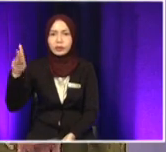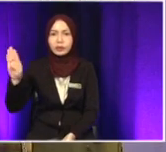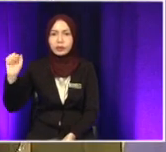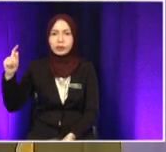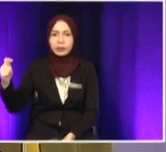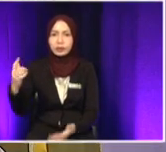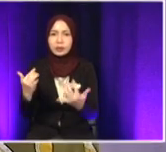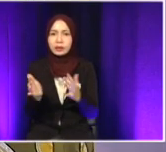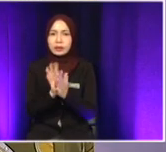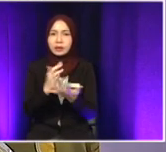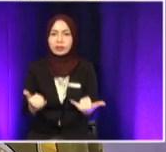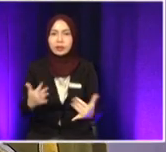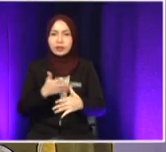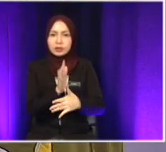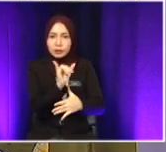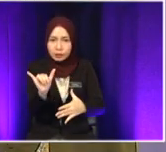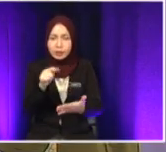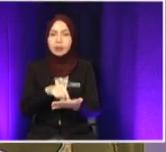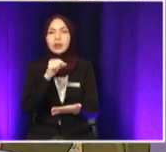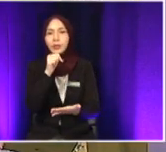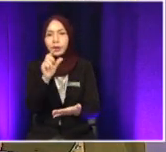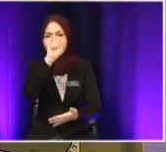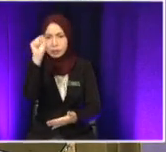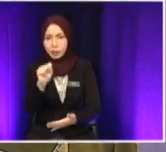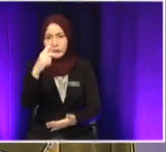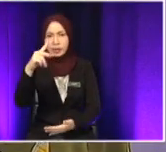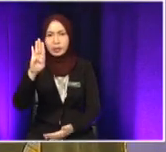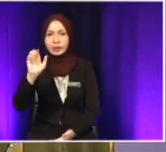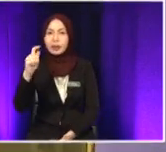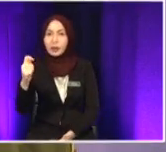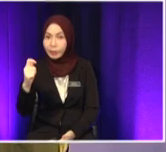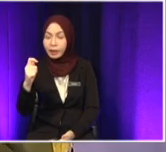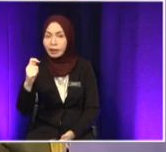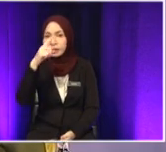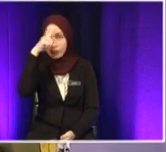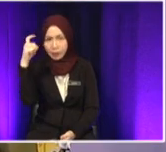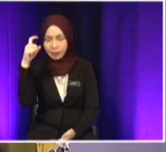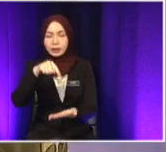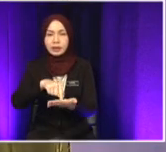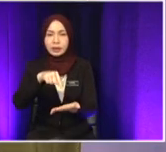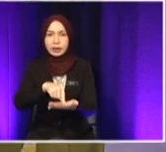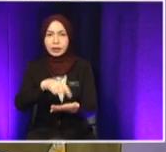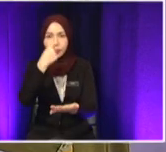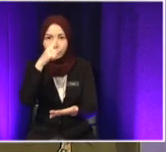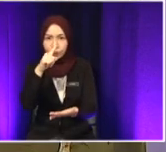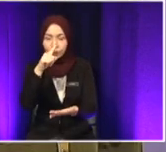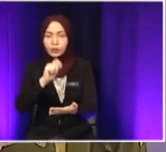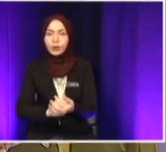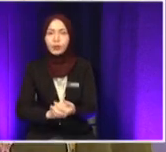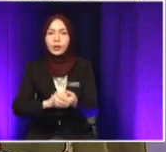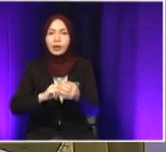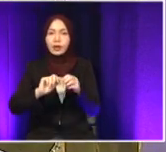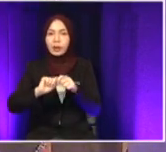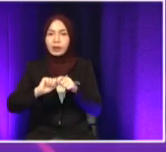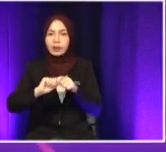Oke ini Bukan soal Apa sebab dia ada sebut dia nak Angke tuh uraikan